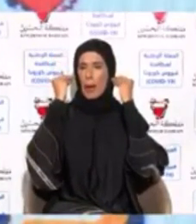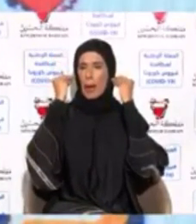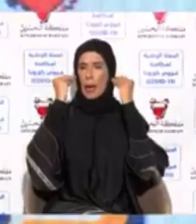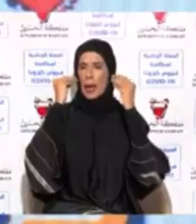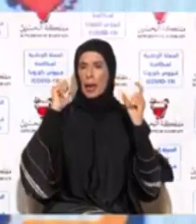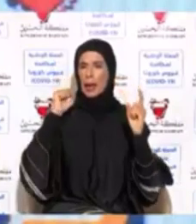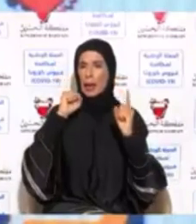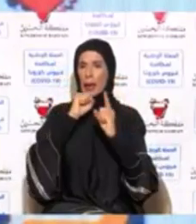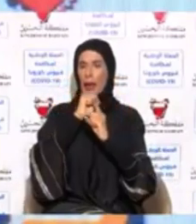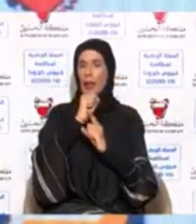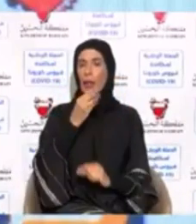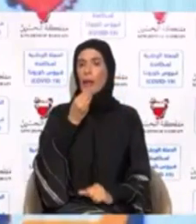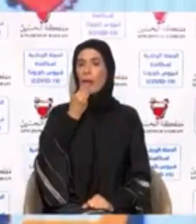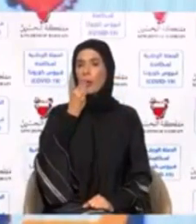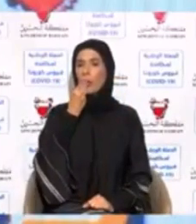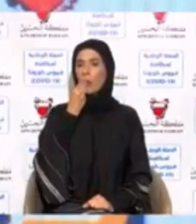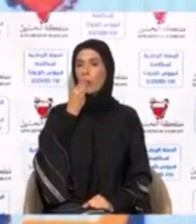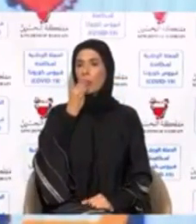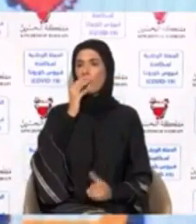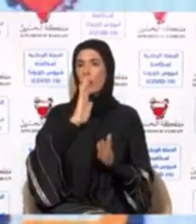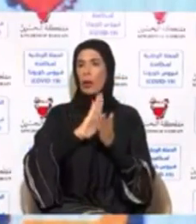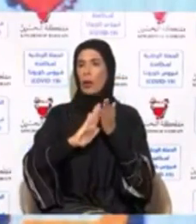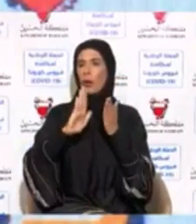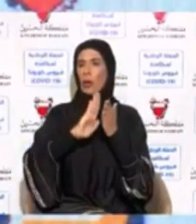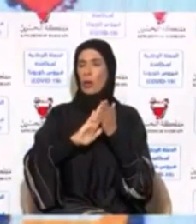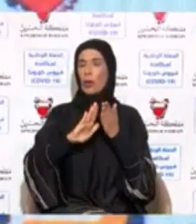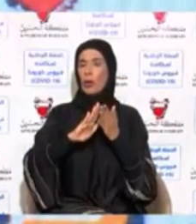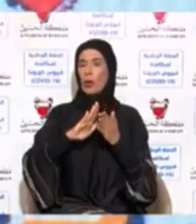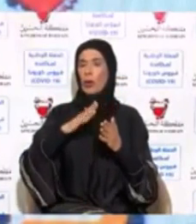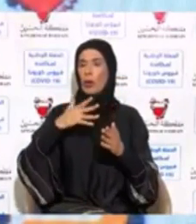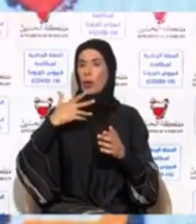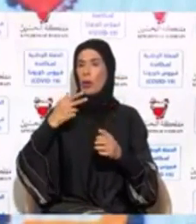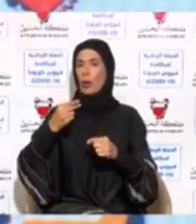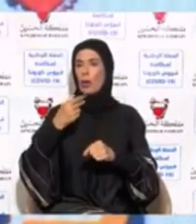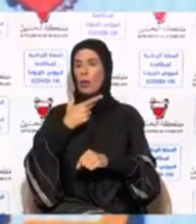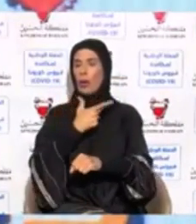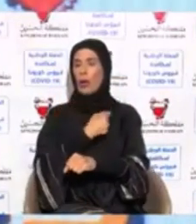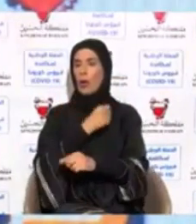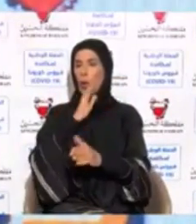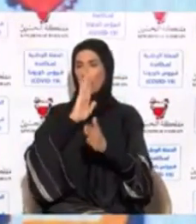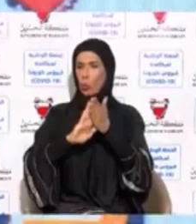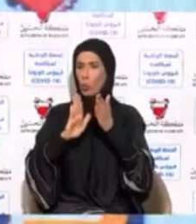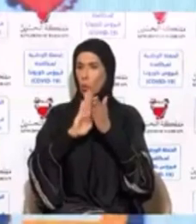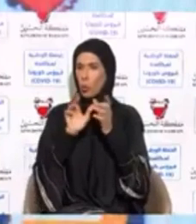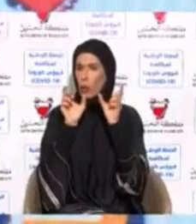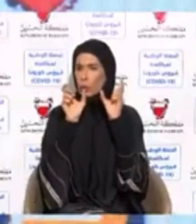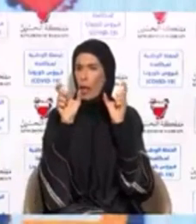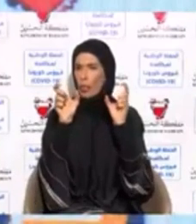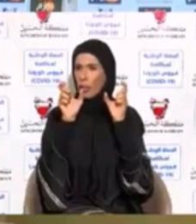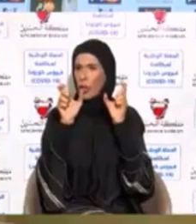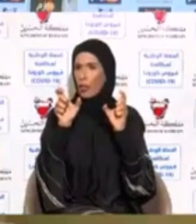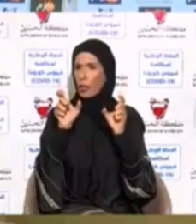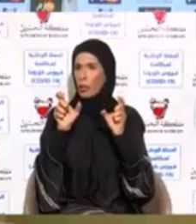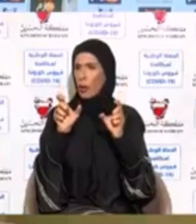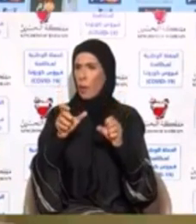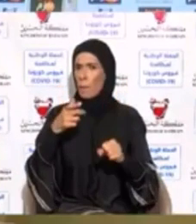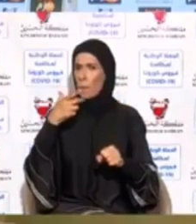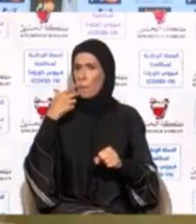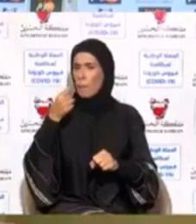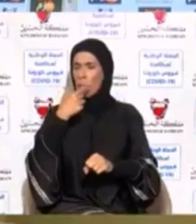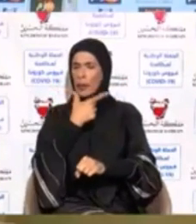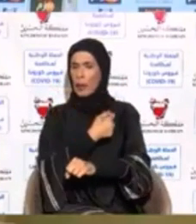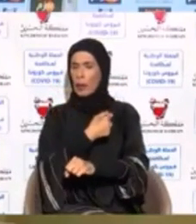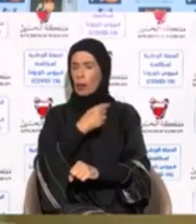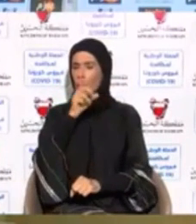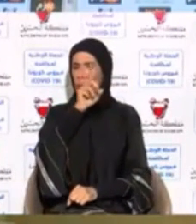في البحرين تتحدث فيها عن خطورة اللقاح الخاص بكورونا وتحذر منه، ما هو تعليقكم؟